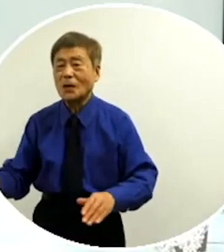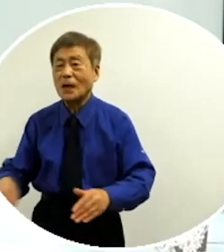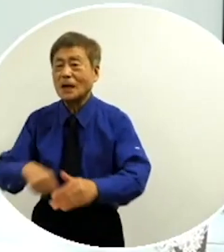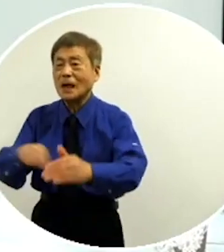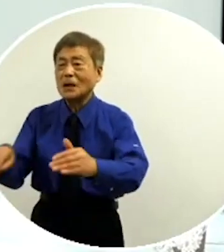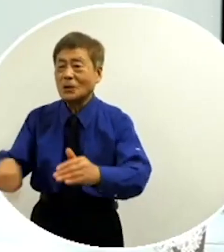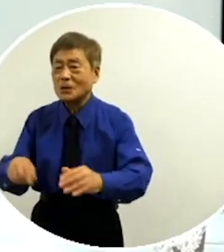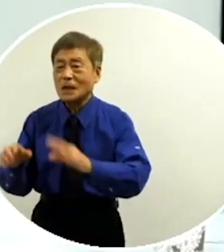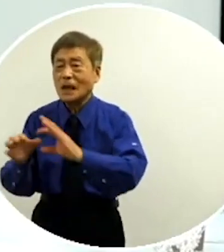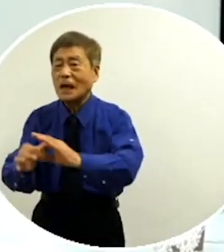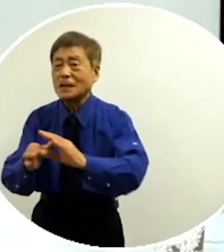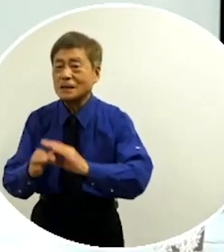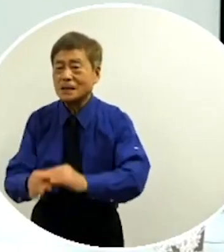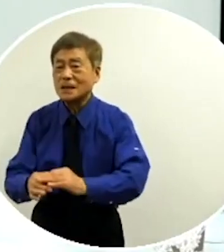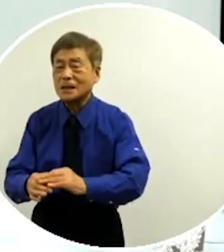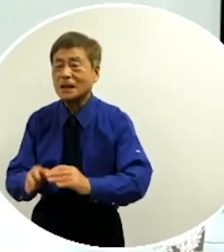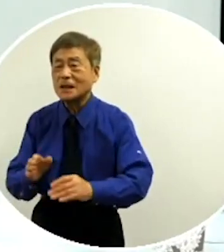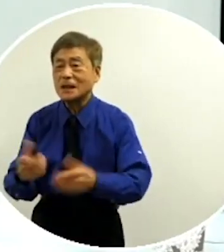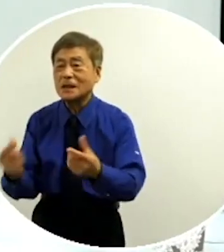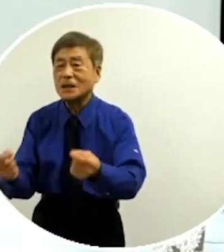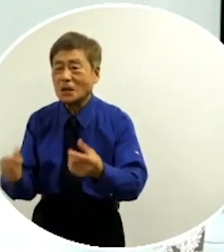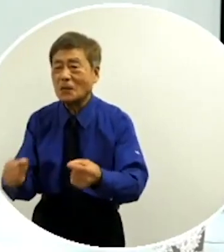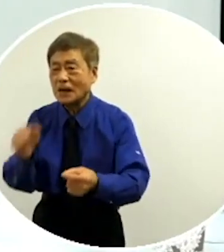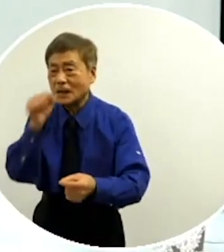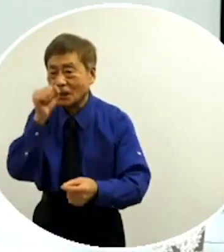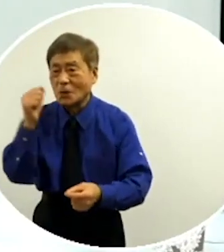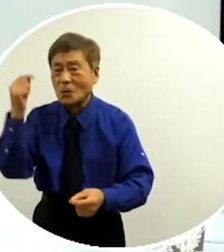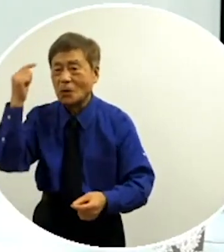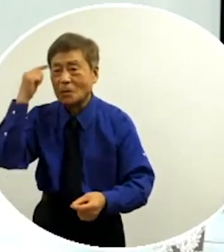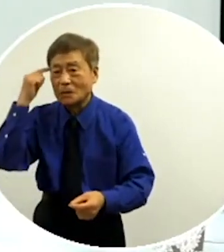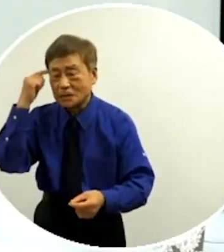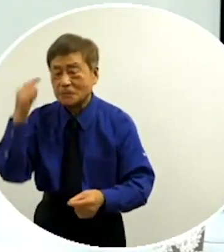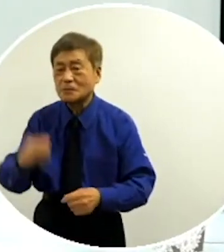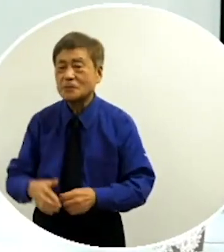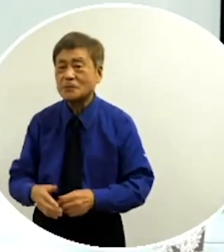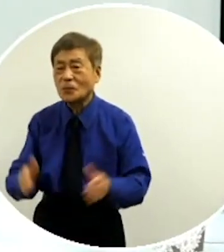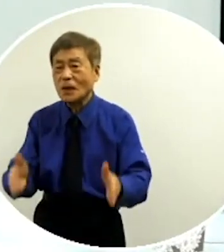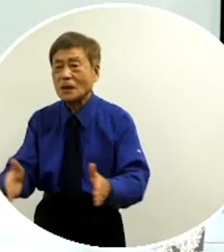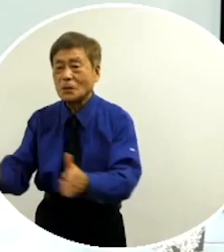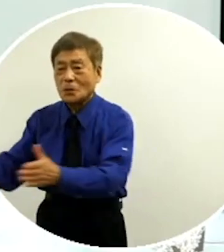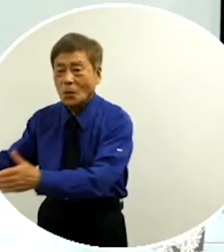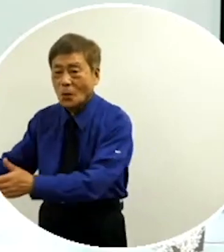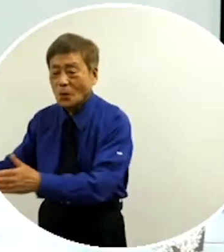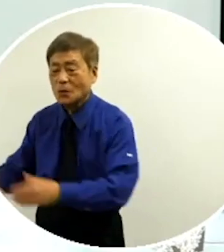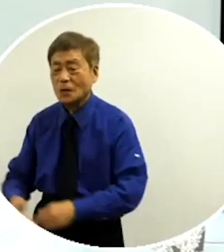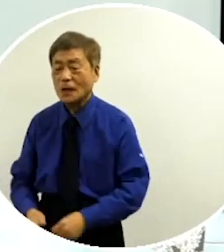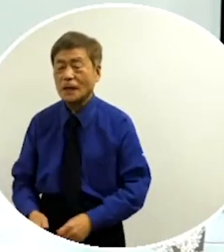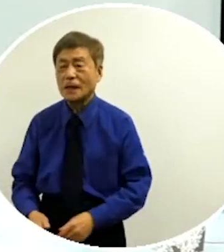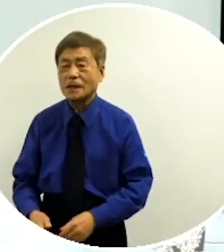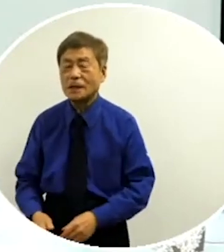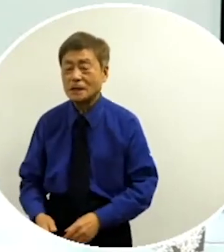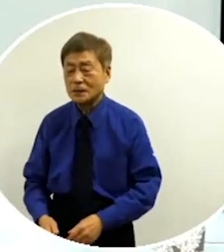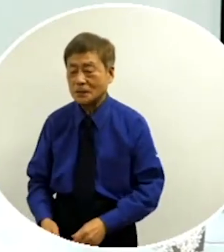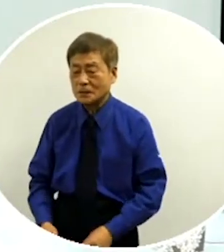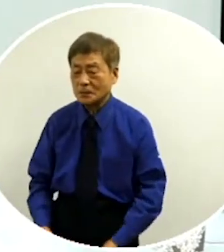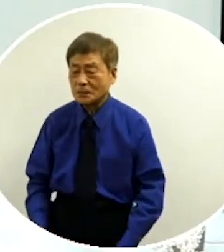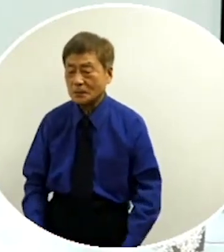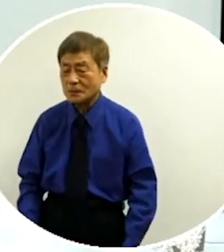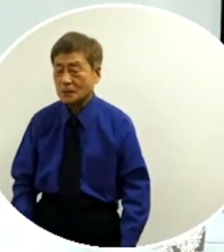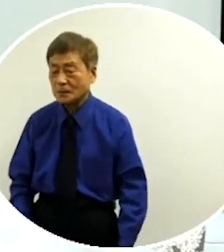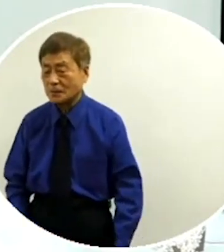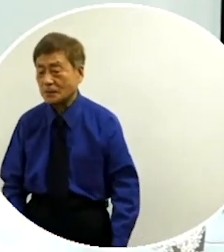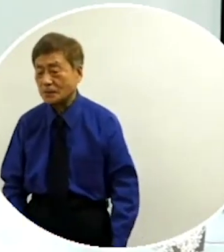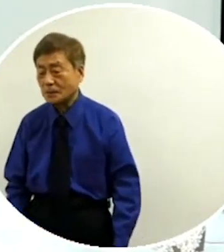だけれどもそれは本土入れたらいいなというふうに思いますえっとところであのわが党の課題はですねやっぱり